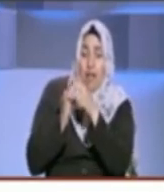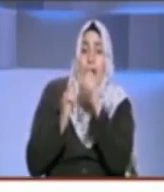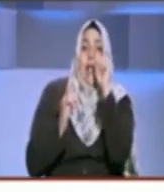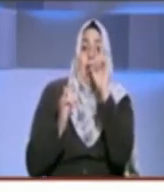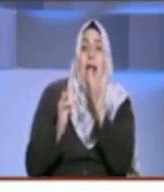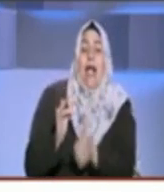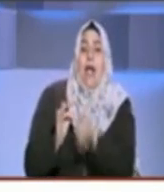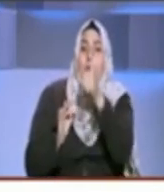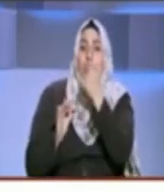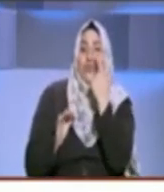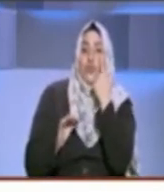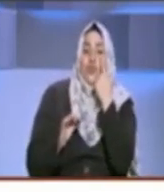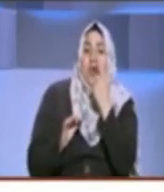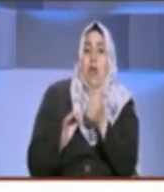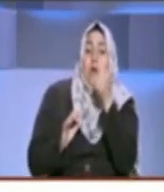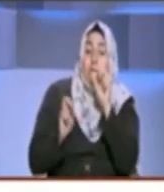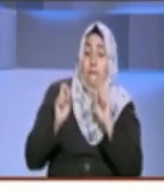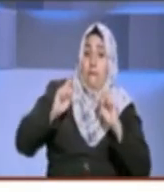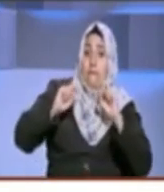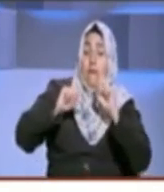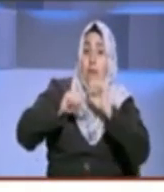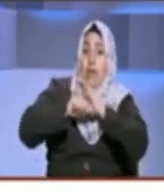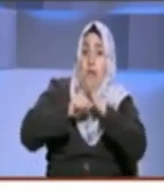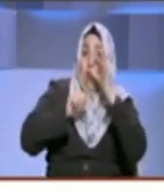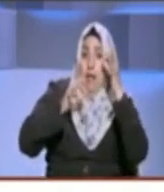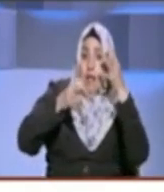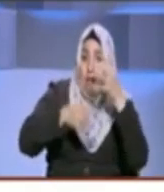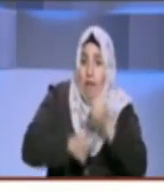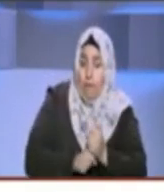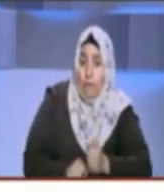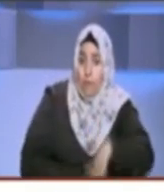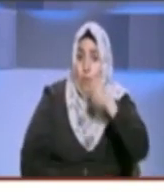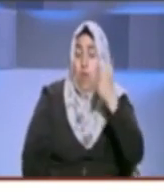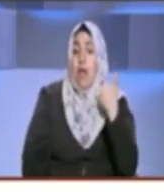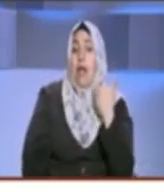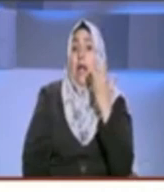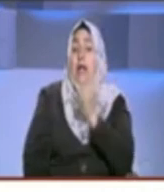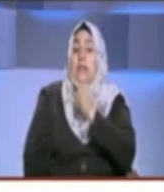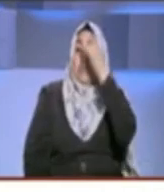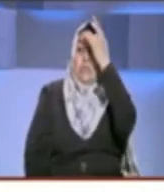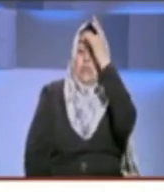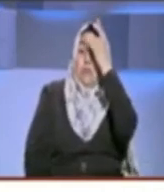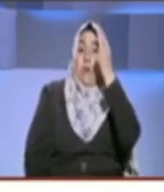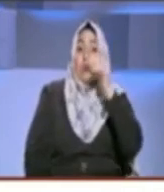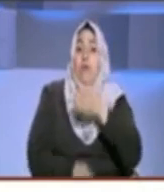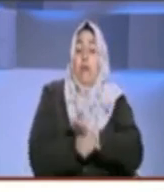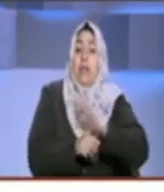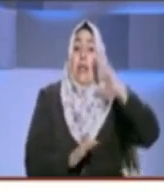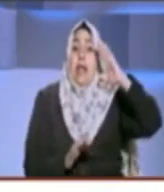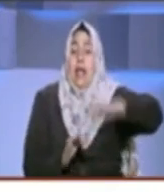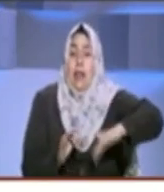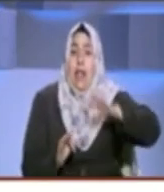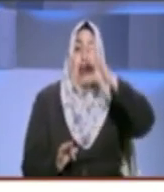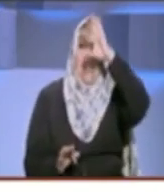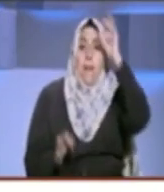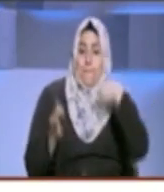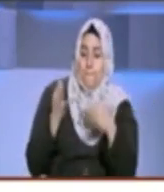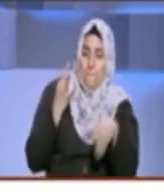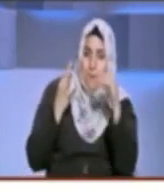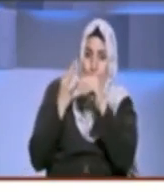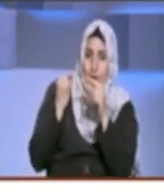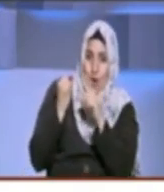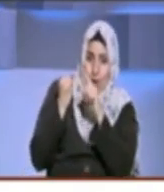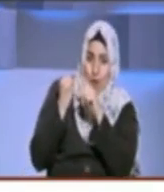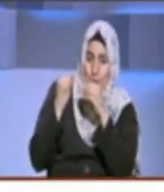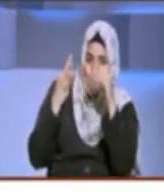المرحلة الأولى الفيروس فعلا تم انحساره وأصبحت الوفيات والإصابات أقل. لو في المرحلة الأولى ده ما أثبتش في